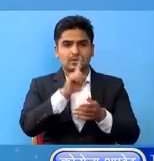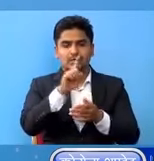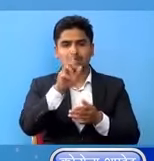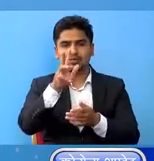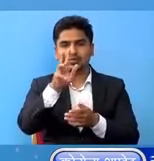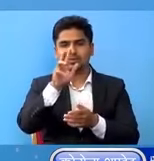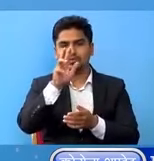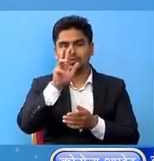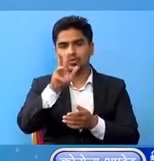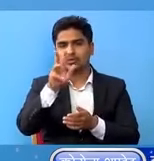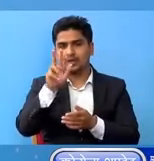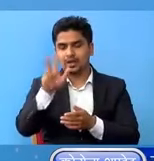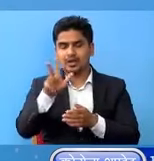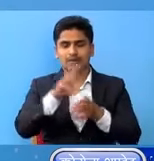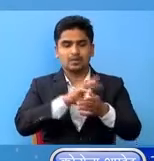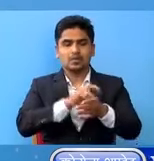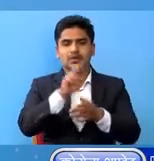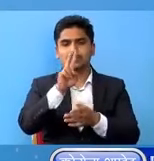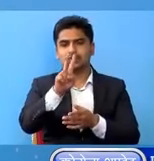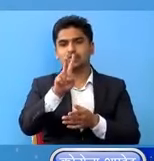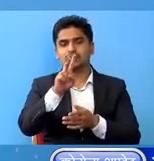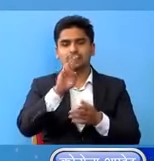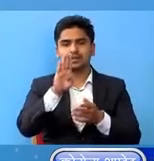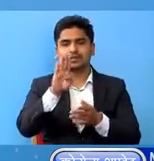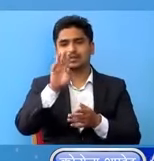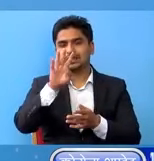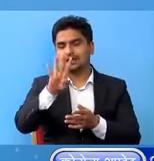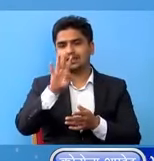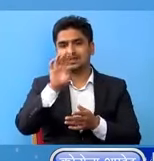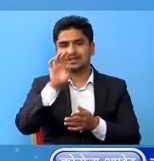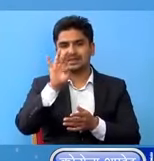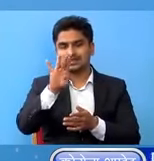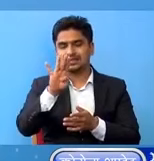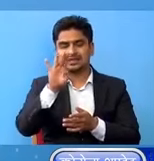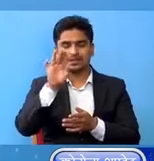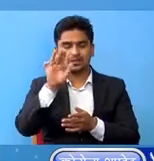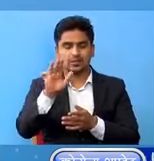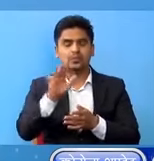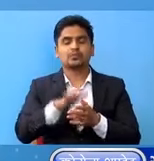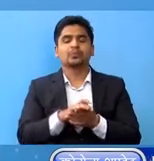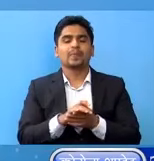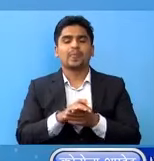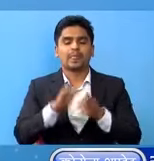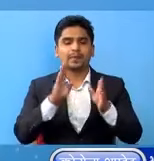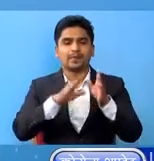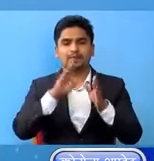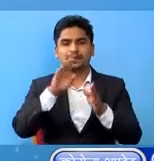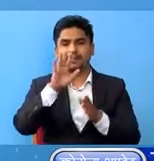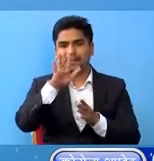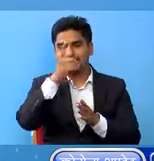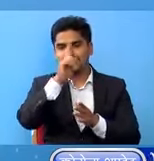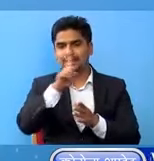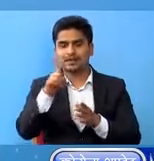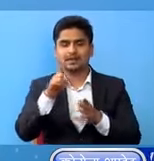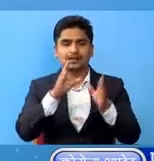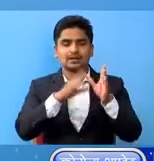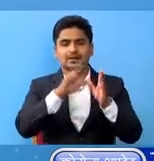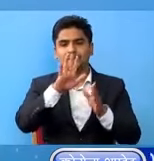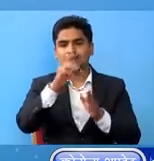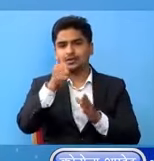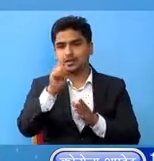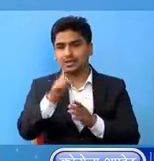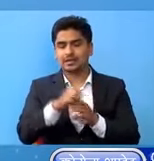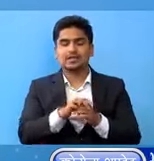एकमा 998, प्रदेश दुईमा 449, बागमती प्रदेशमा 511, गण्डकी प्रदेशमा